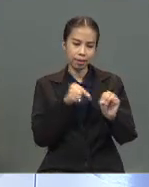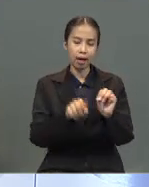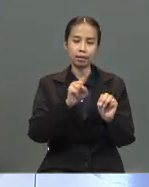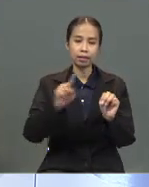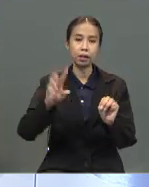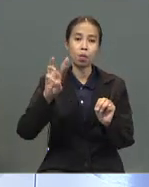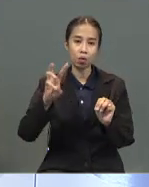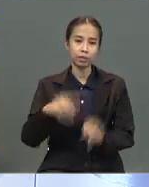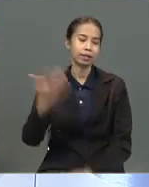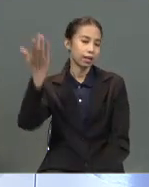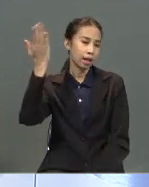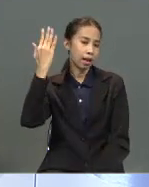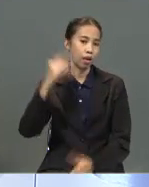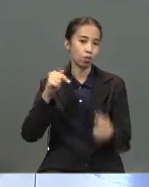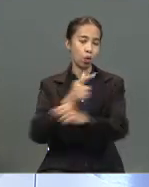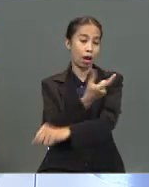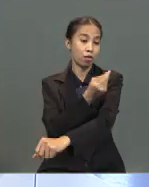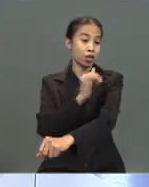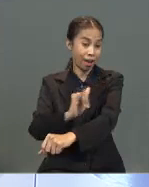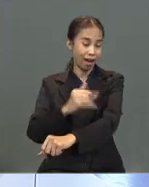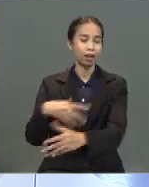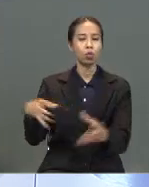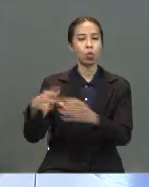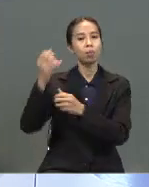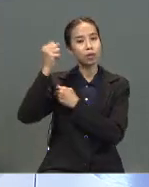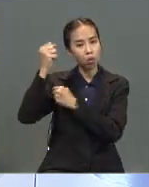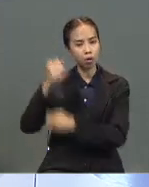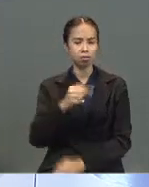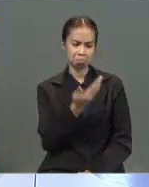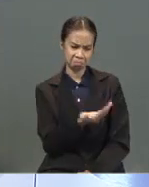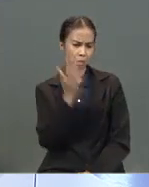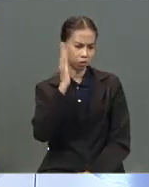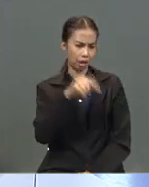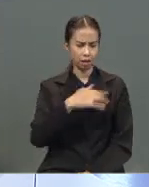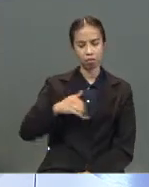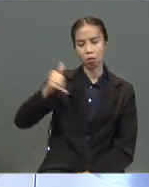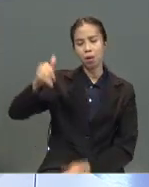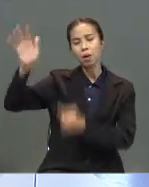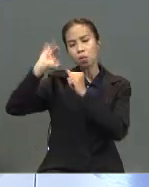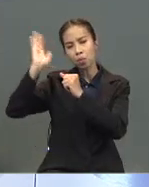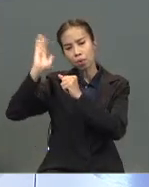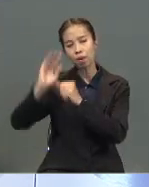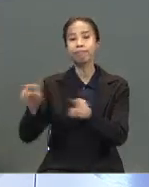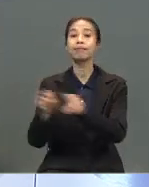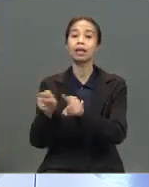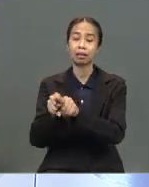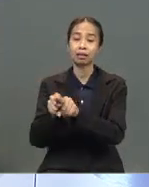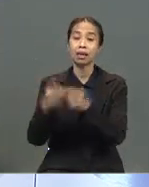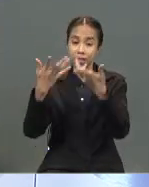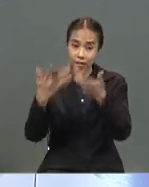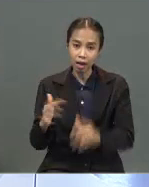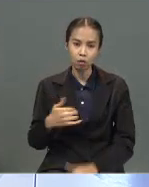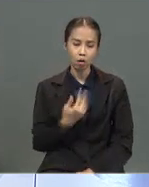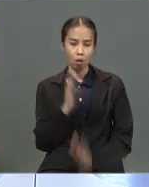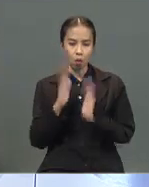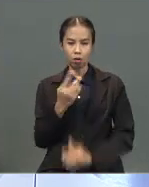การชมรมที่พระนครศรีอยุธยาที่บริเวณหน้าศาลากลางหลังเก่าคุณอานนท์ก็ไปขึ้นเวทีเหมือนกันกับอ่าพอมีการขึ้นเวทีลักษณะนี้แล้วมี